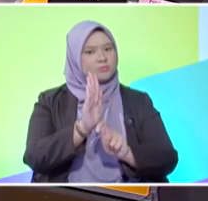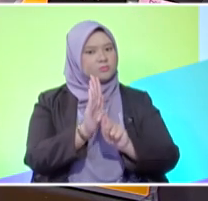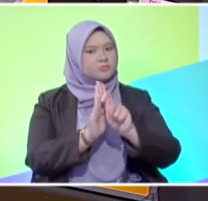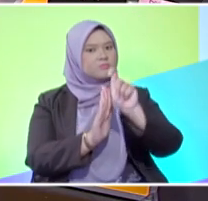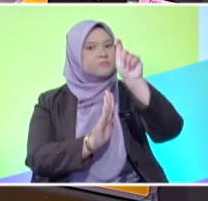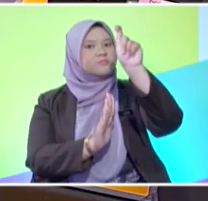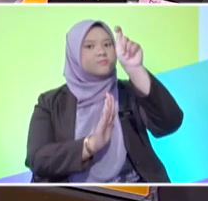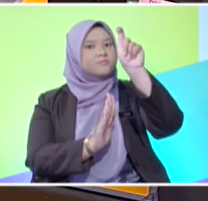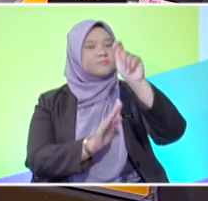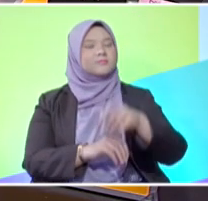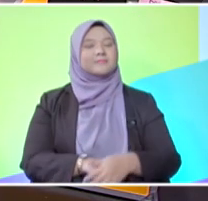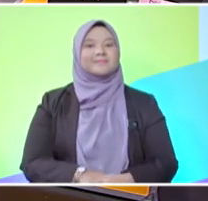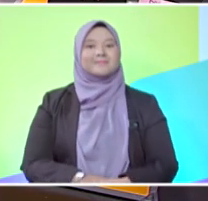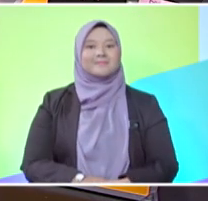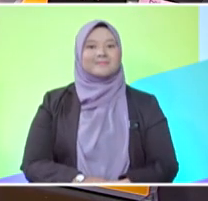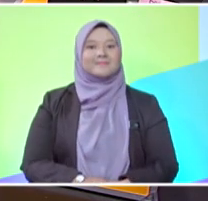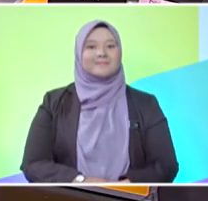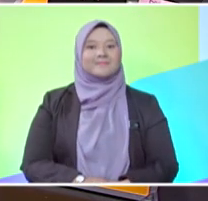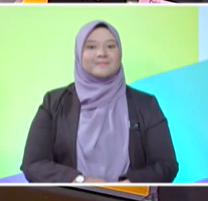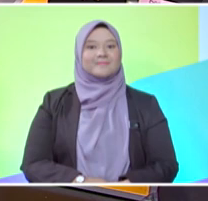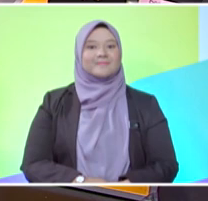jenis hewan yang makan tumbuh-tumbuhan